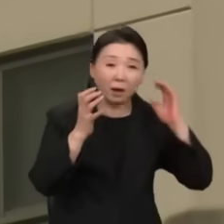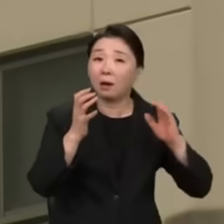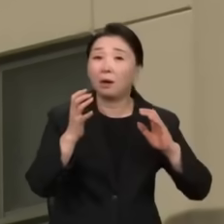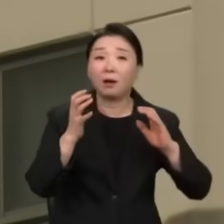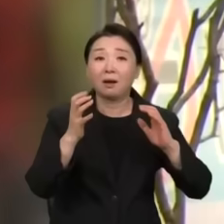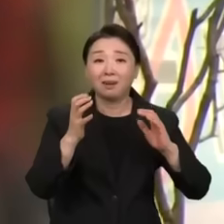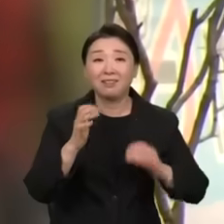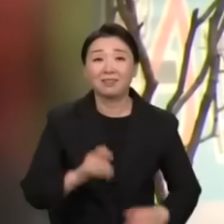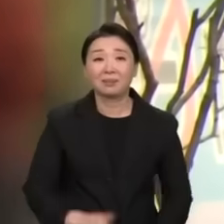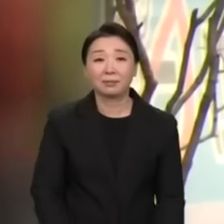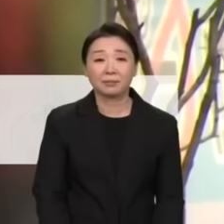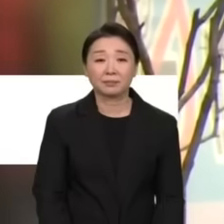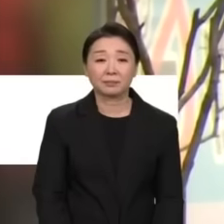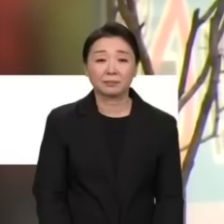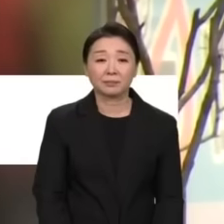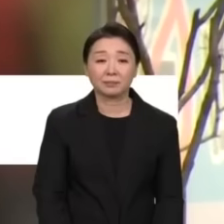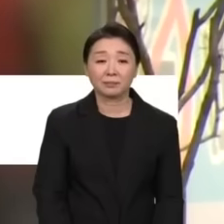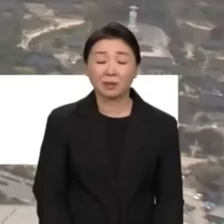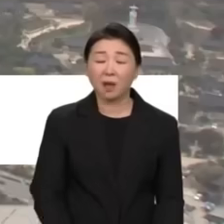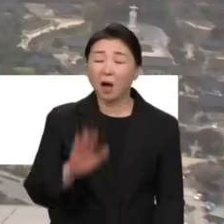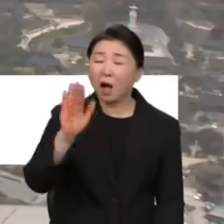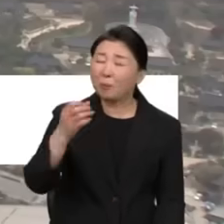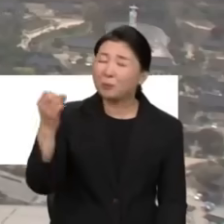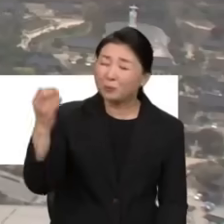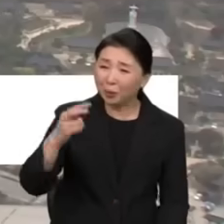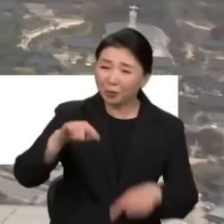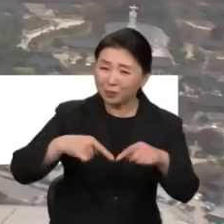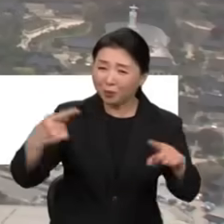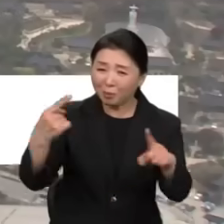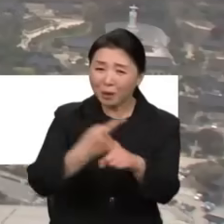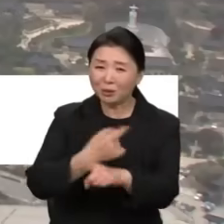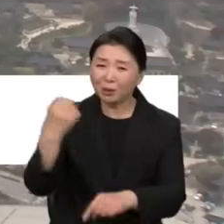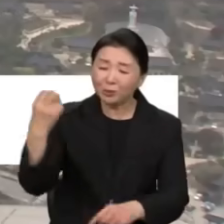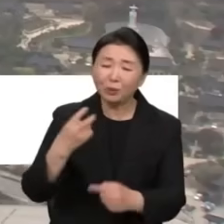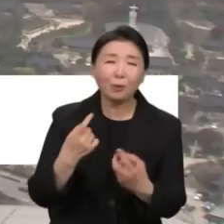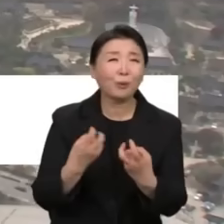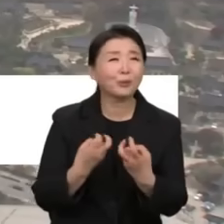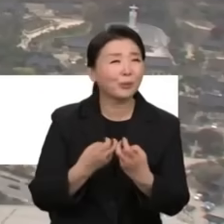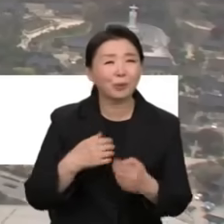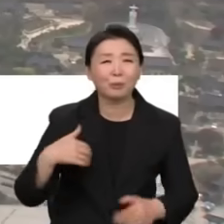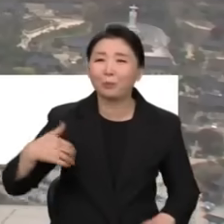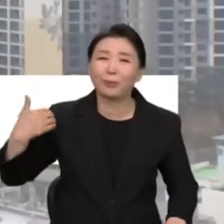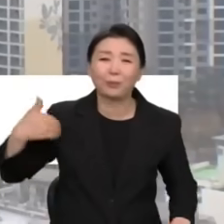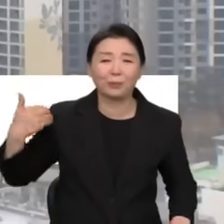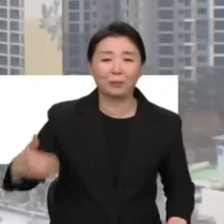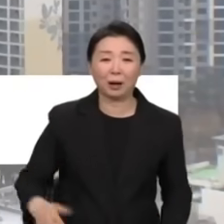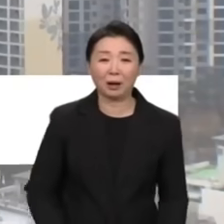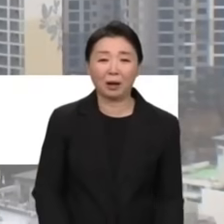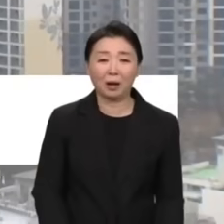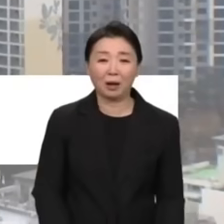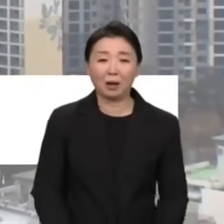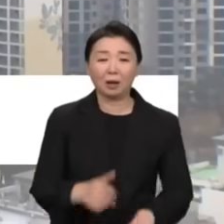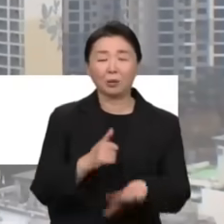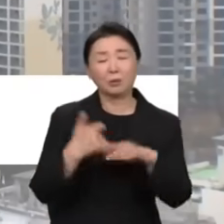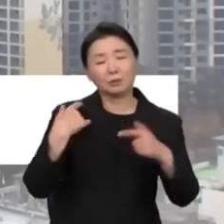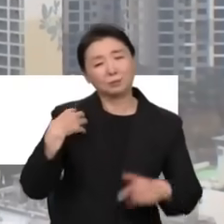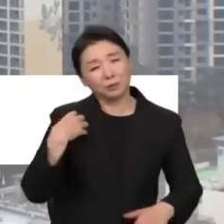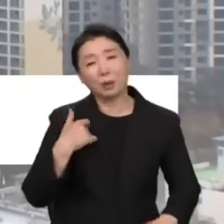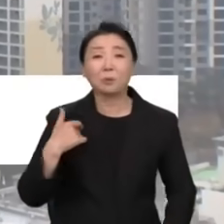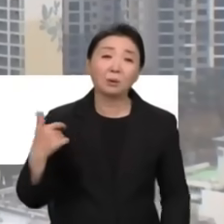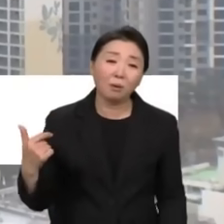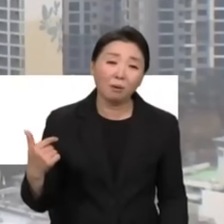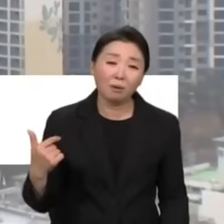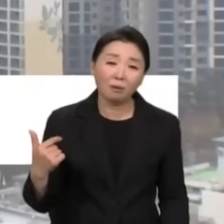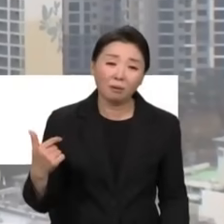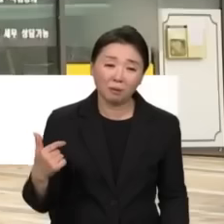나옵니다. 또 이제 어떻게 될지 모르죠. 또 정권이 바뀌면 또 어떤 변수가 생길지는 모르겠어요. 그 부담은 항상 안고 사는 거예요. 이쪽